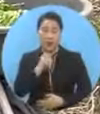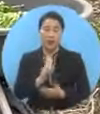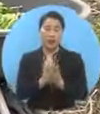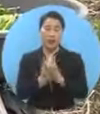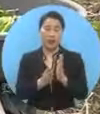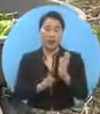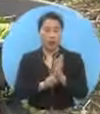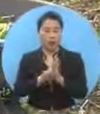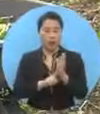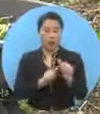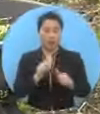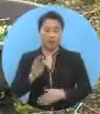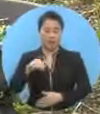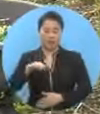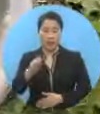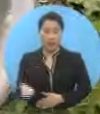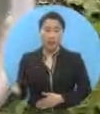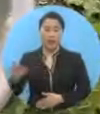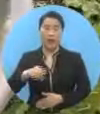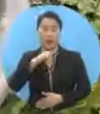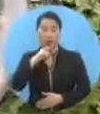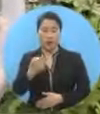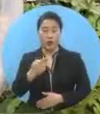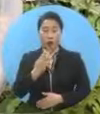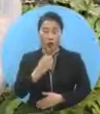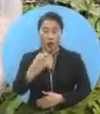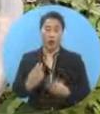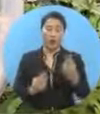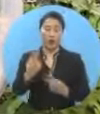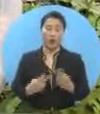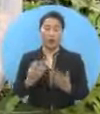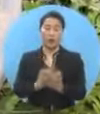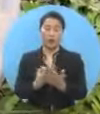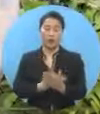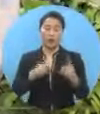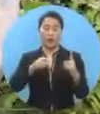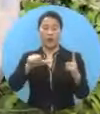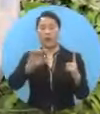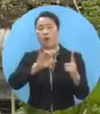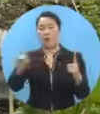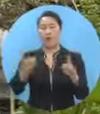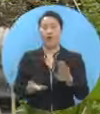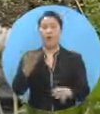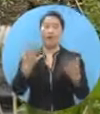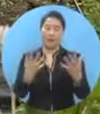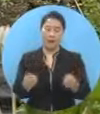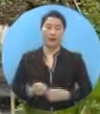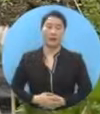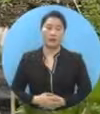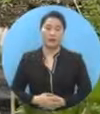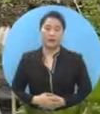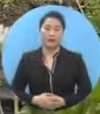흰 민들레는 온도에 민감한 작물이지만 고추나 오이 등 시설 채소보다 소득이 1.5배 이상